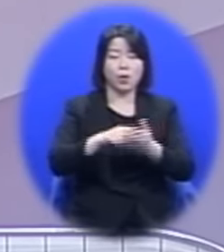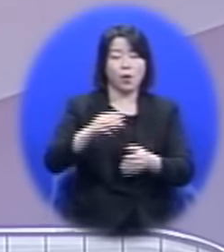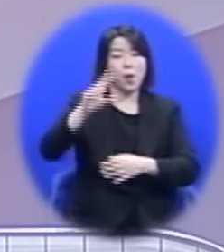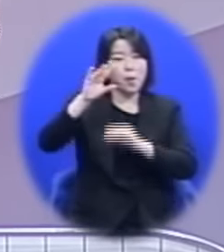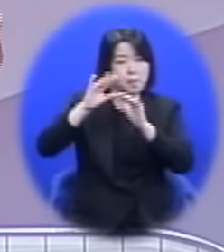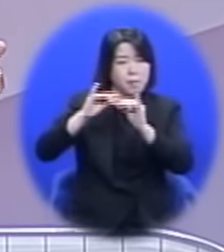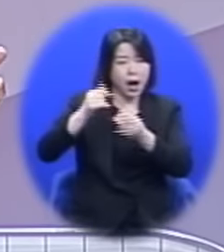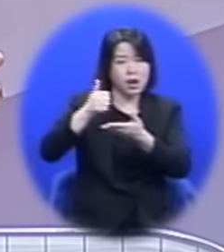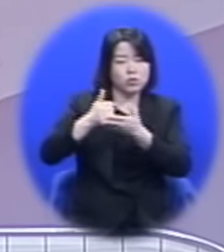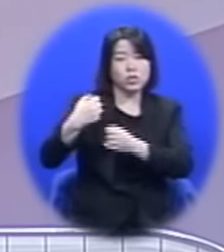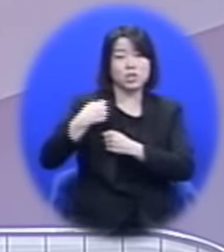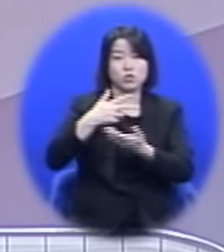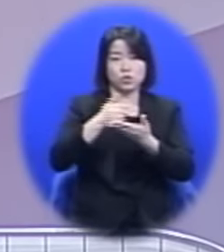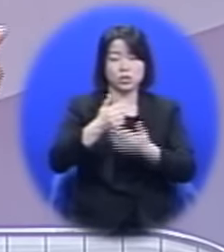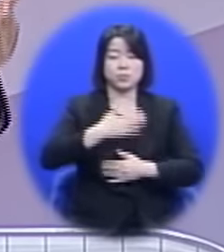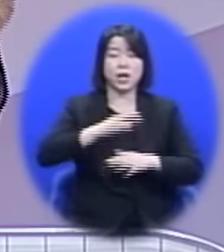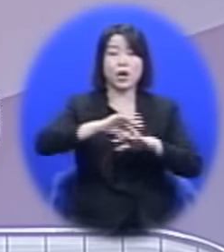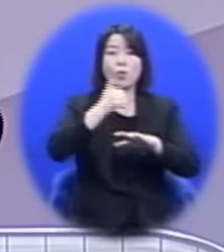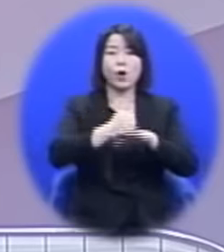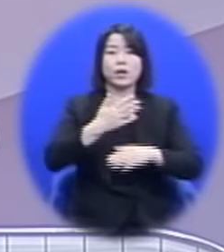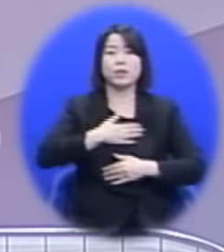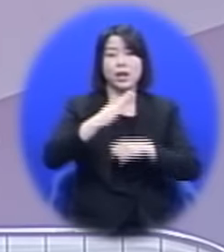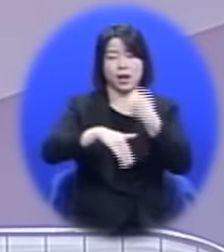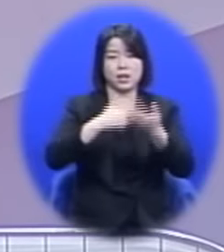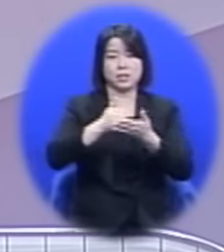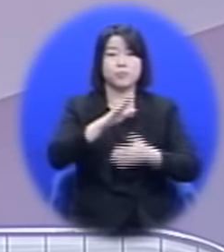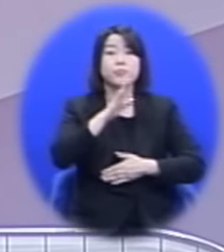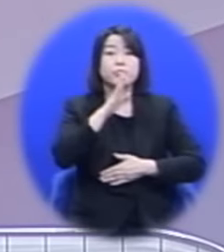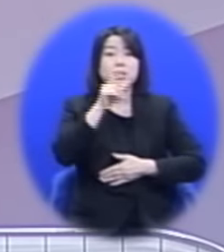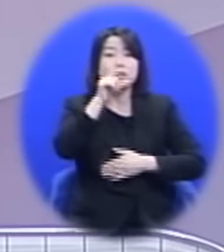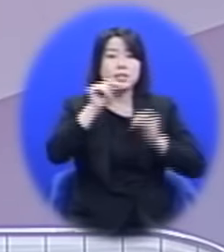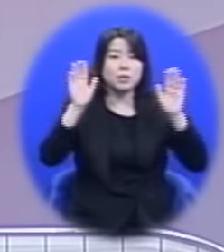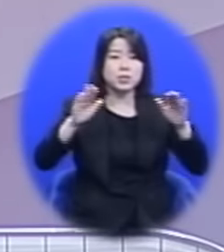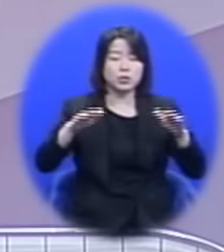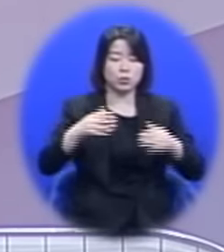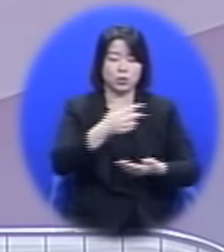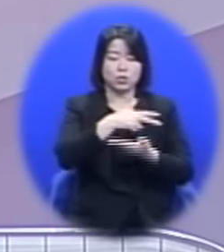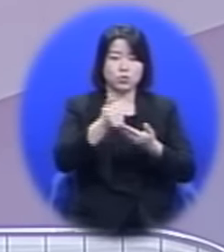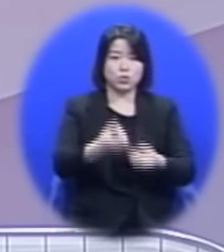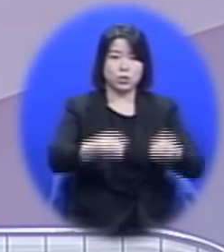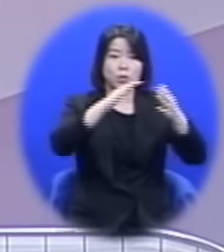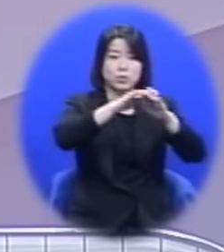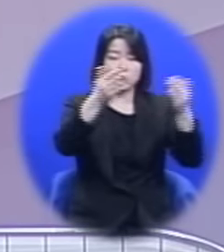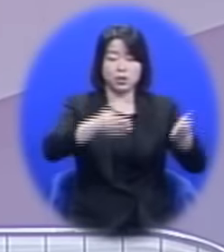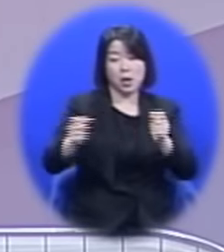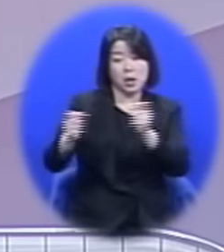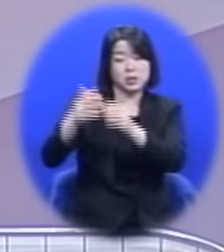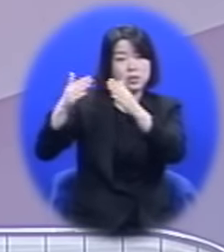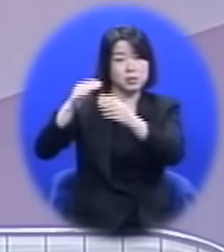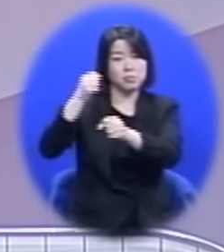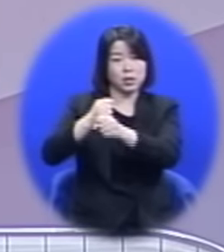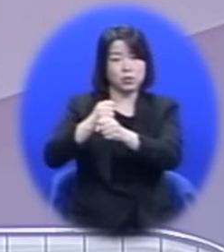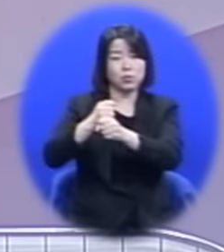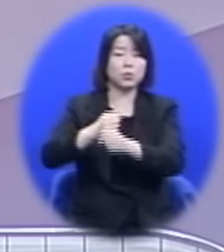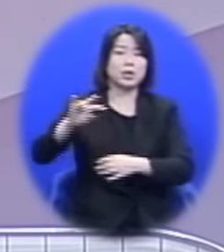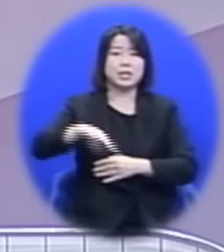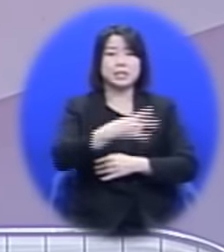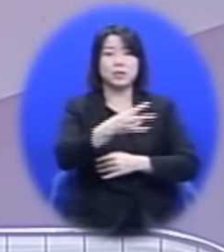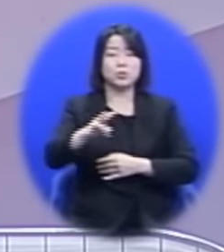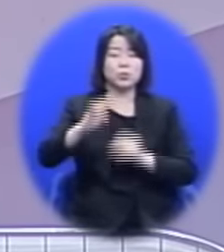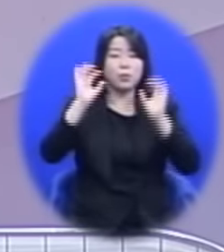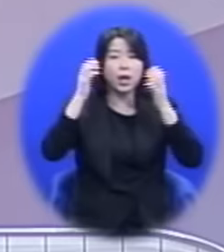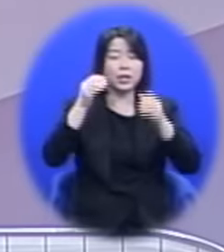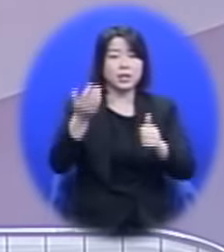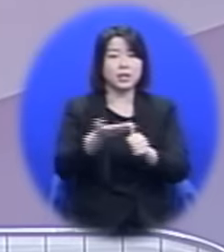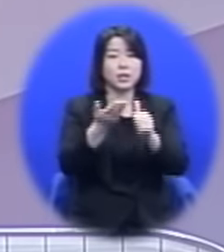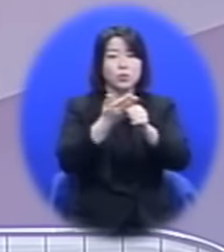나의 왕, 나의 하나님, 참새도 주님의 제단 곁에서 제 집을 짓고 제비도 새끼 칠 보금자리를 얻습니다.